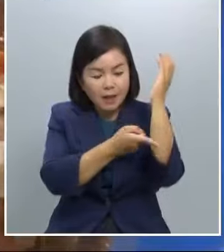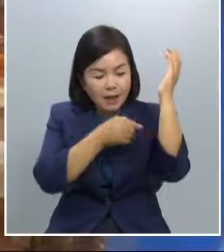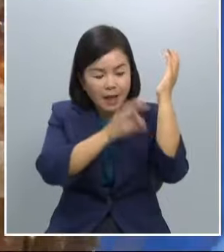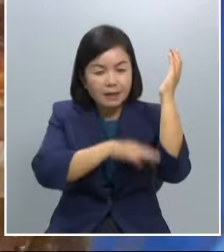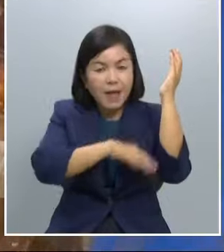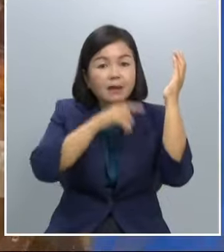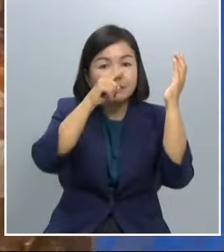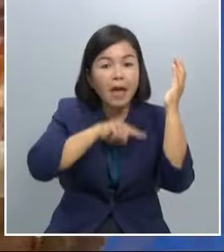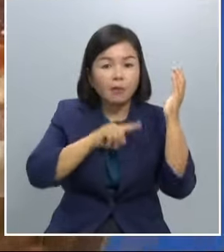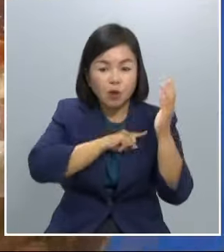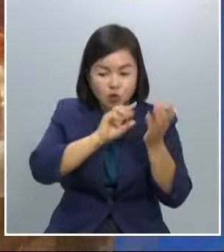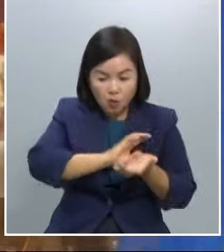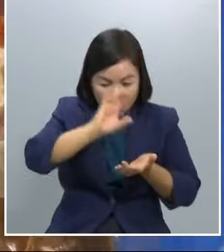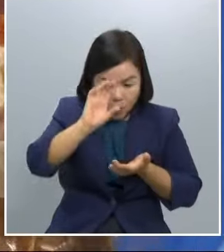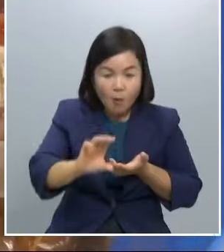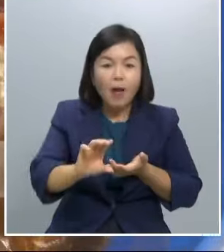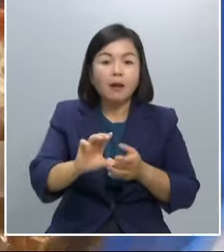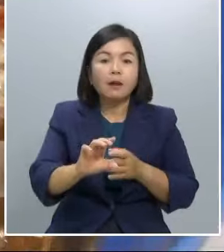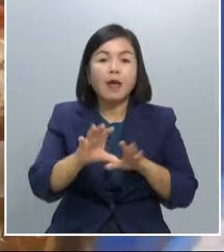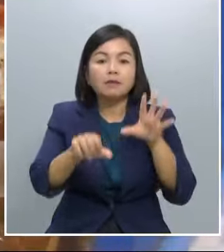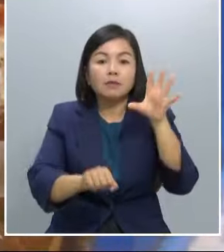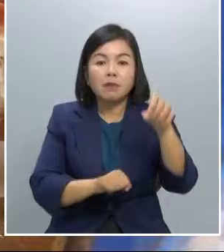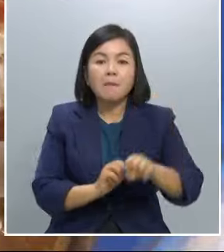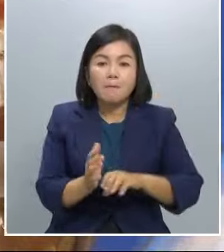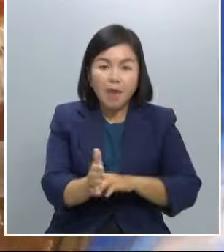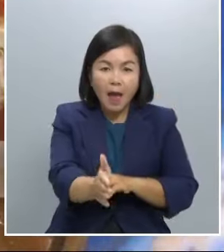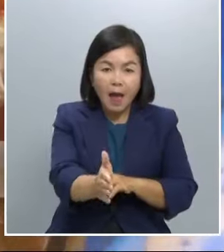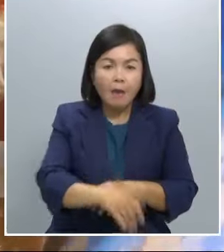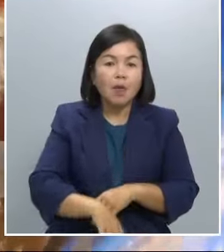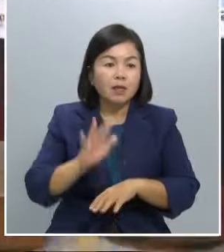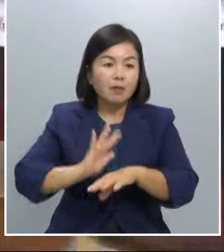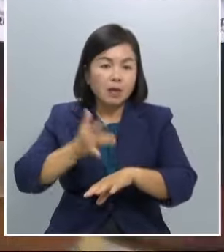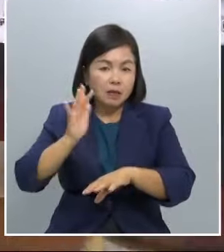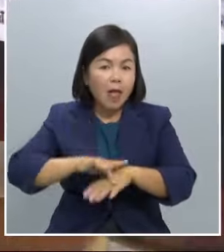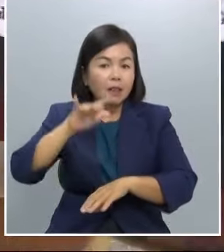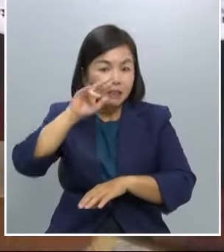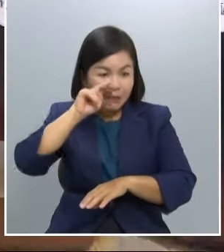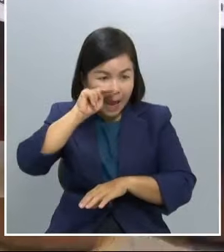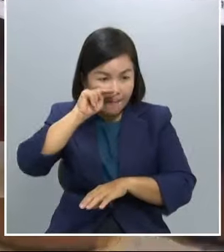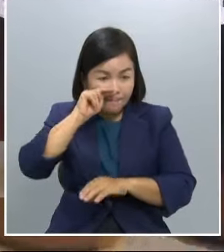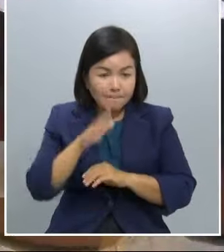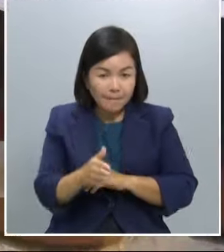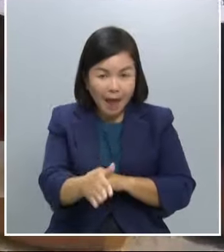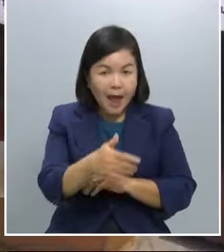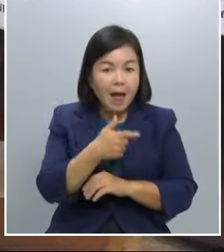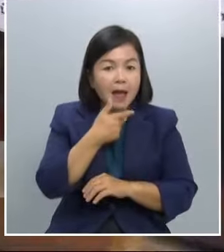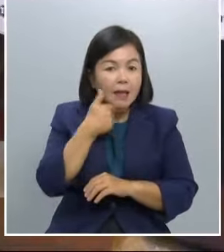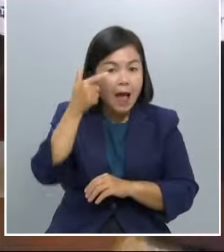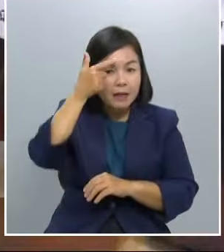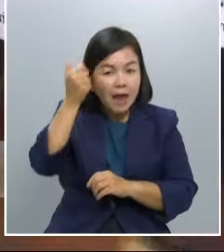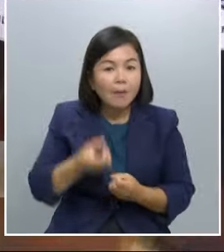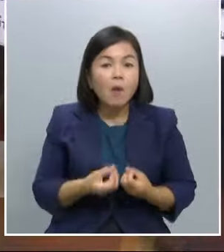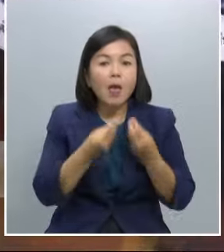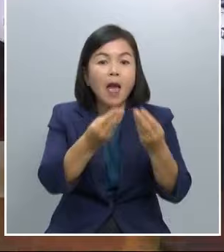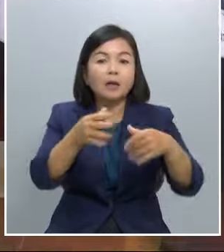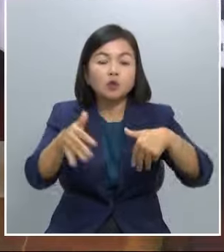เพราะเป็นเจ้าของเงินที่มารับซื้อเนี่ยเพื่อเอาน้ำหมักชีวภาพจากประหมอคังดำไปแจกจ่ายให้กับเกษตกรในโครง